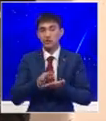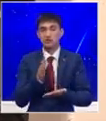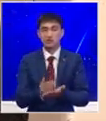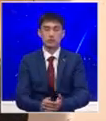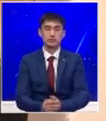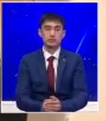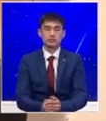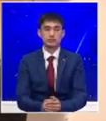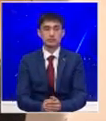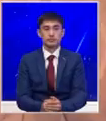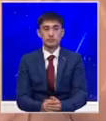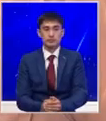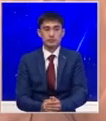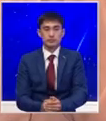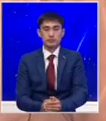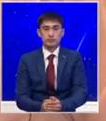ответственности.